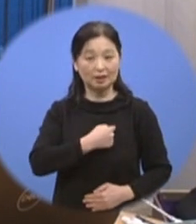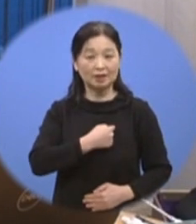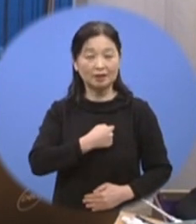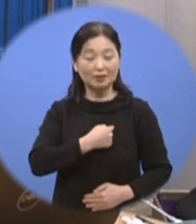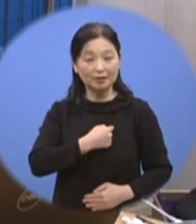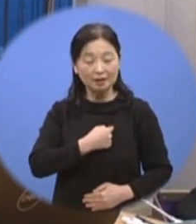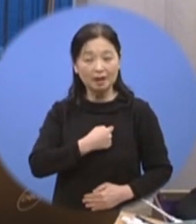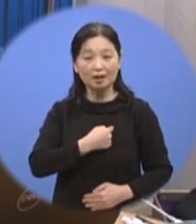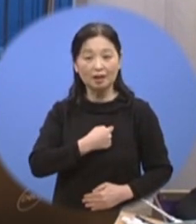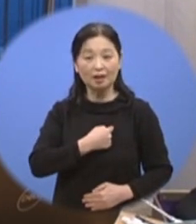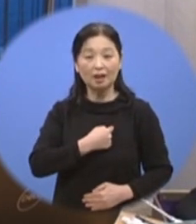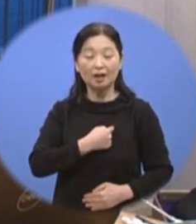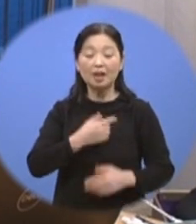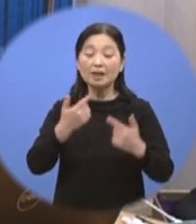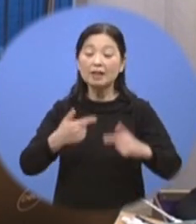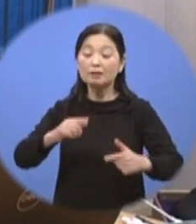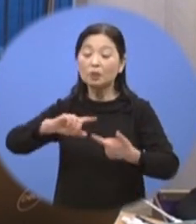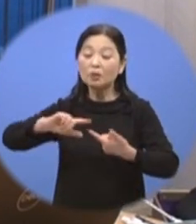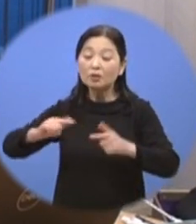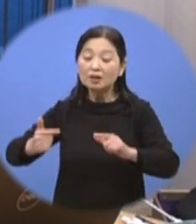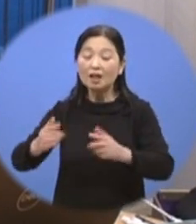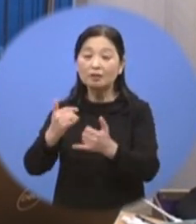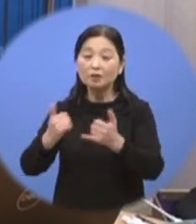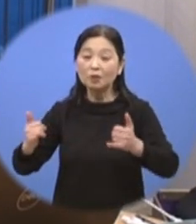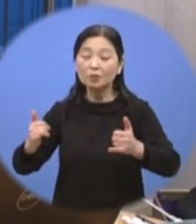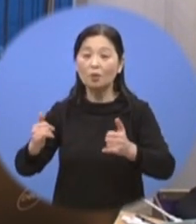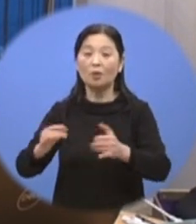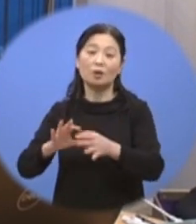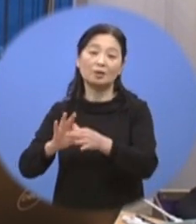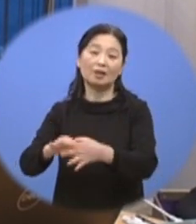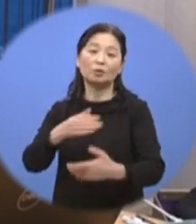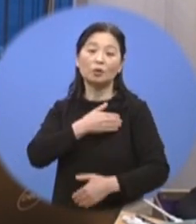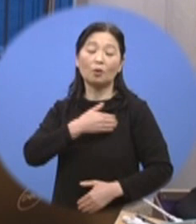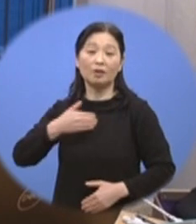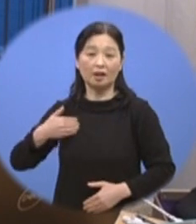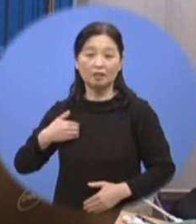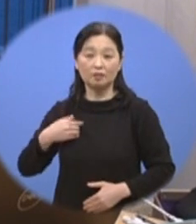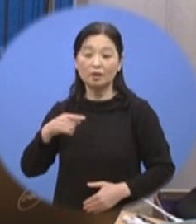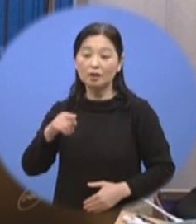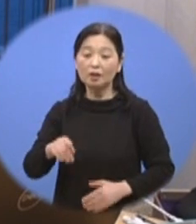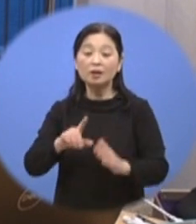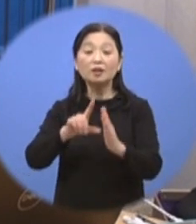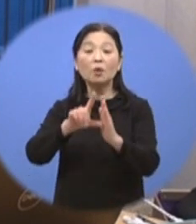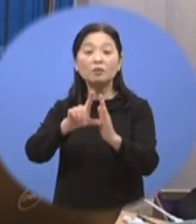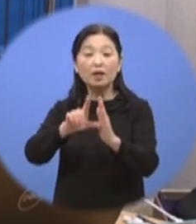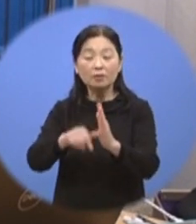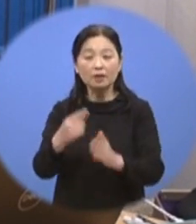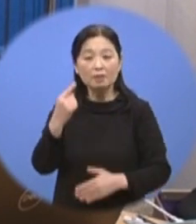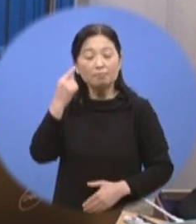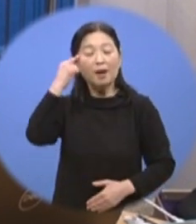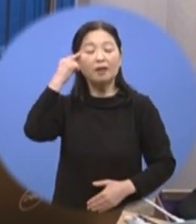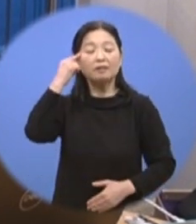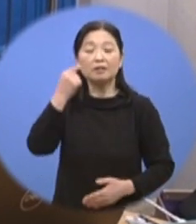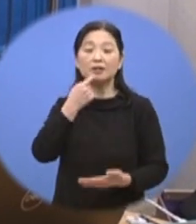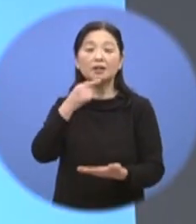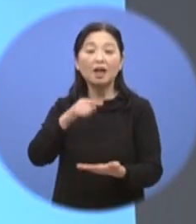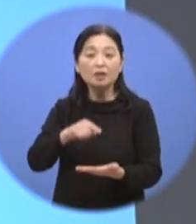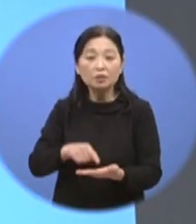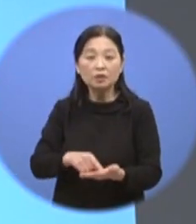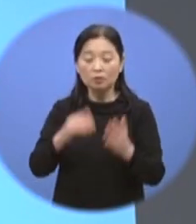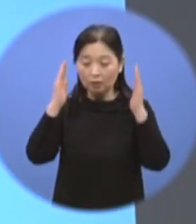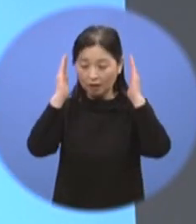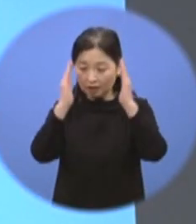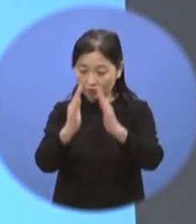違う人とのつながり、こういったものがもたらすね、やっぱりアイデアが湧きやすくなるとか、集中しやすくなるとか、あと